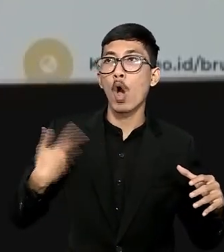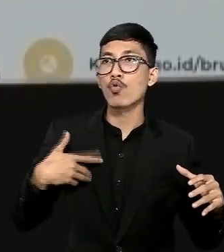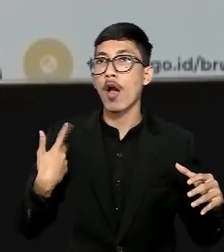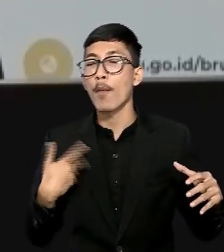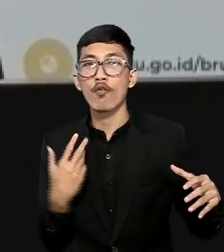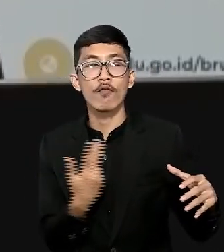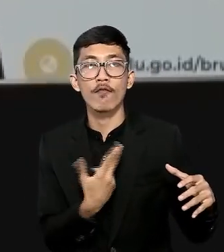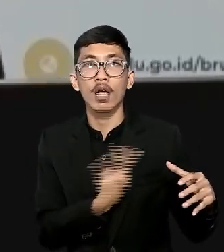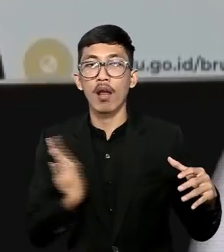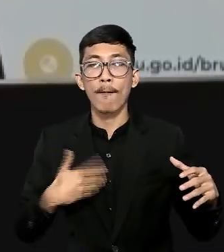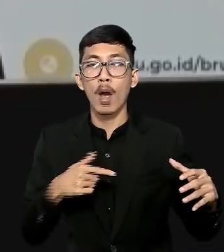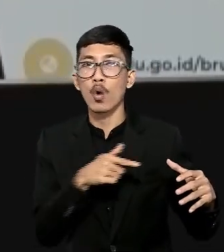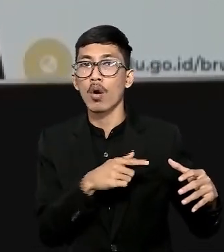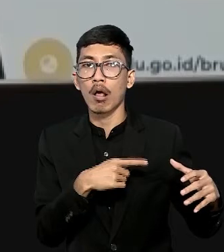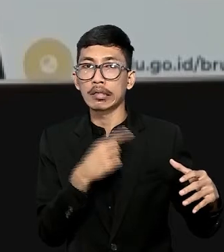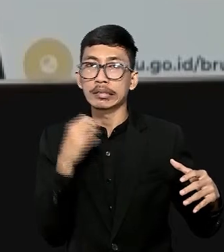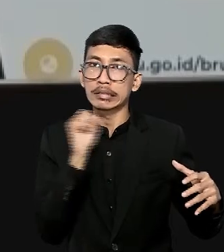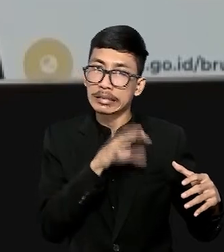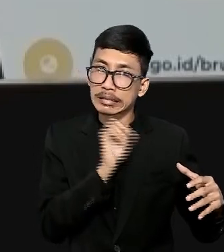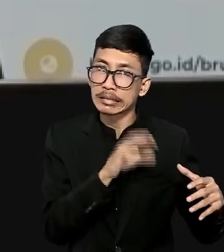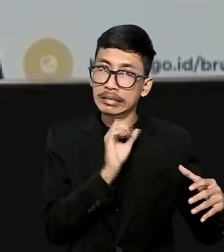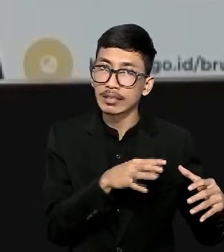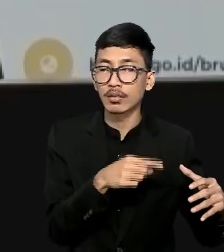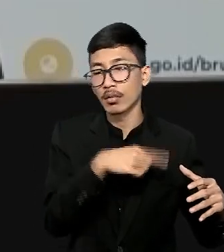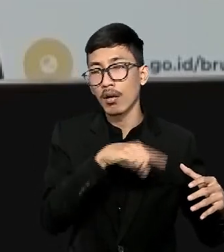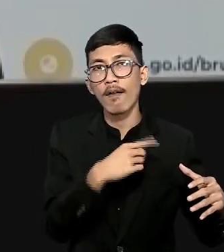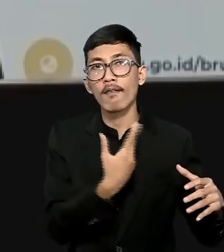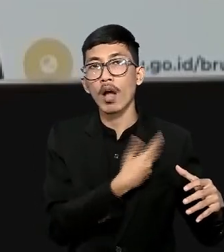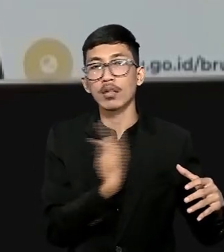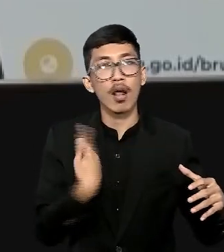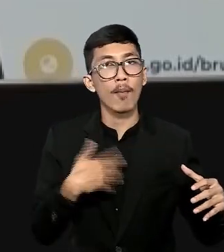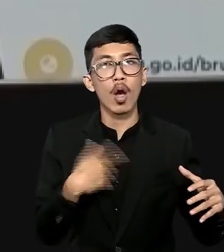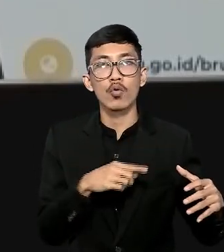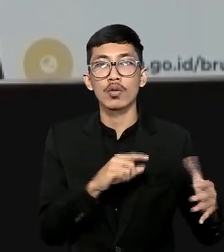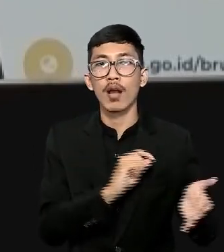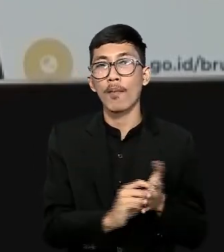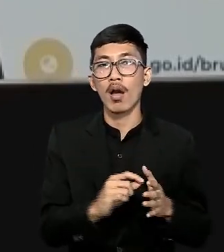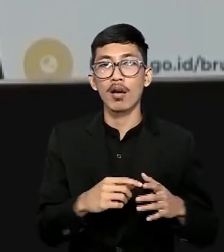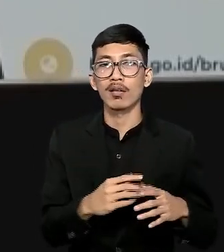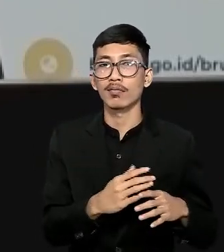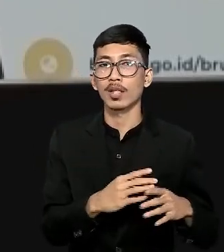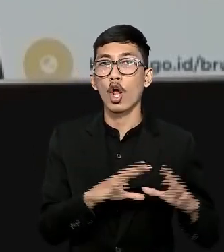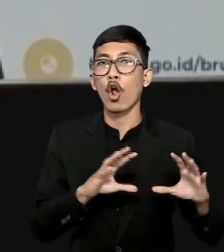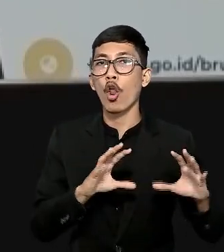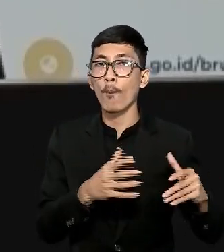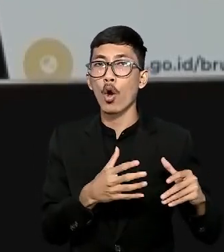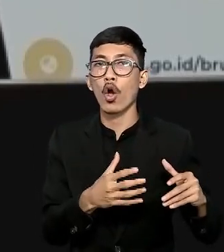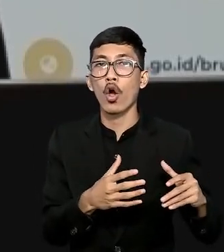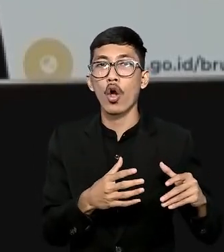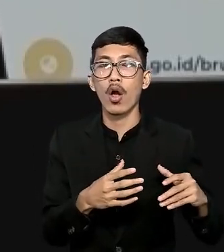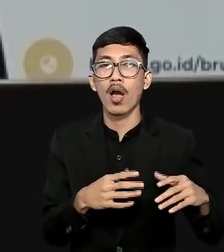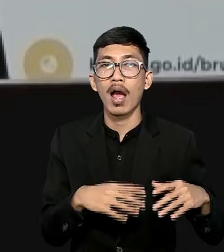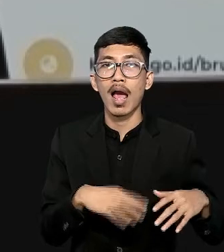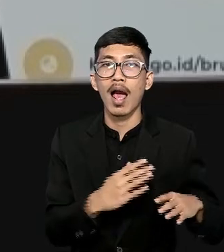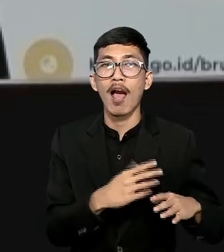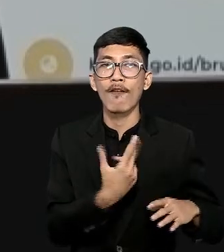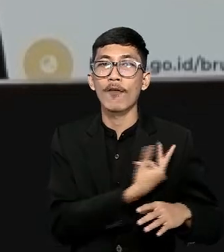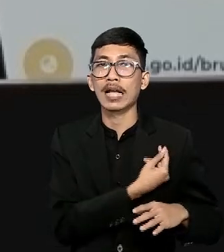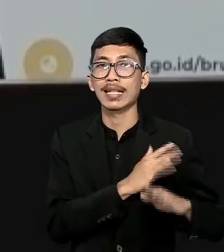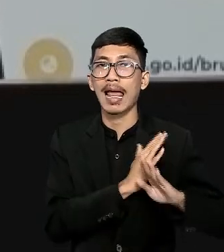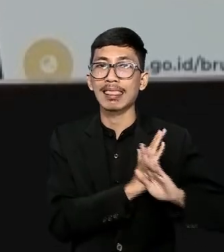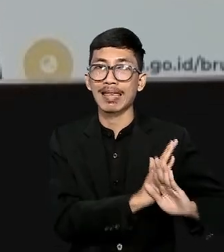difermentasi menjadi sangat memang banyak kelompok-kelompok antivaksinasi salah satunya yang tertinggi itu di Perancis